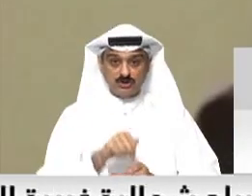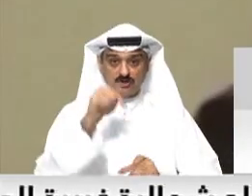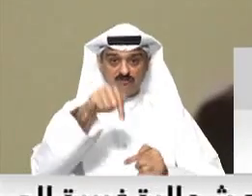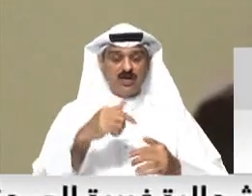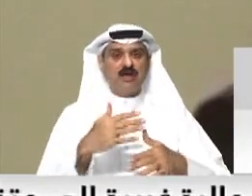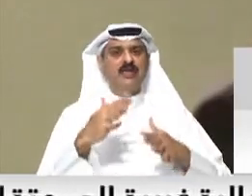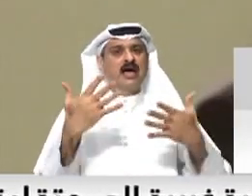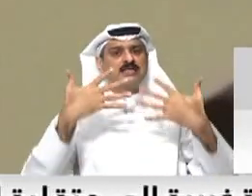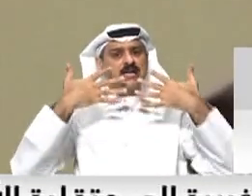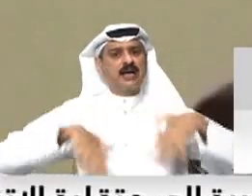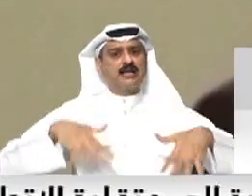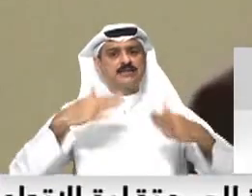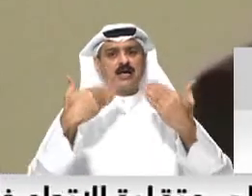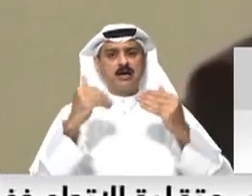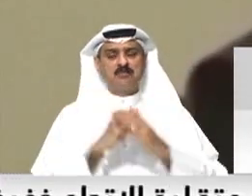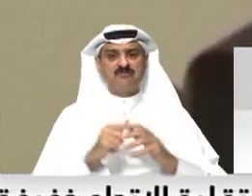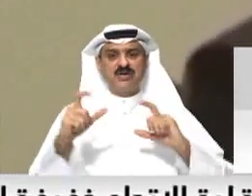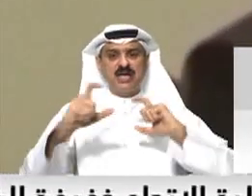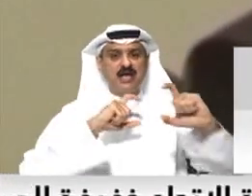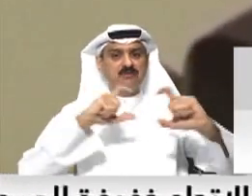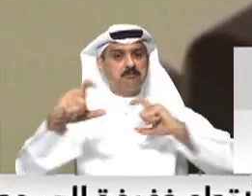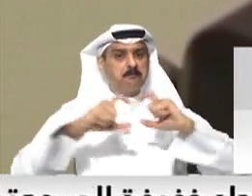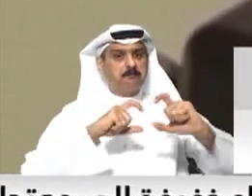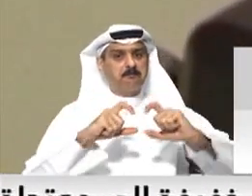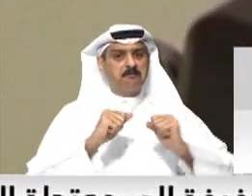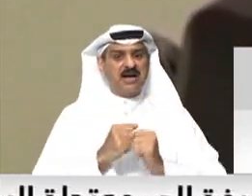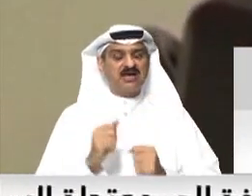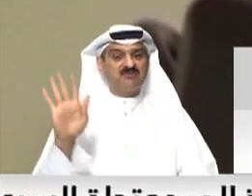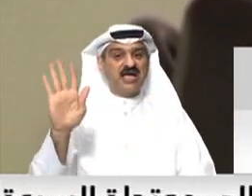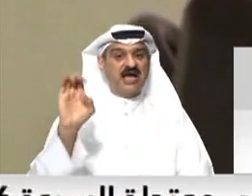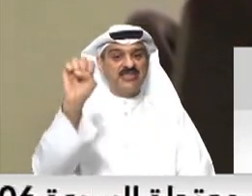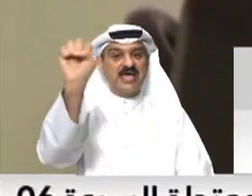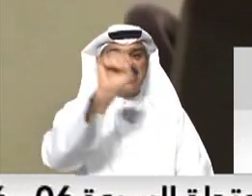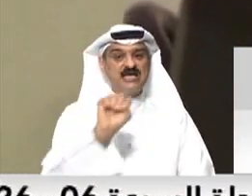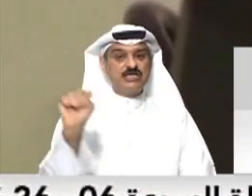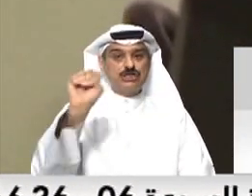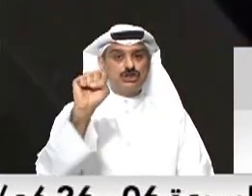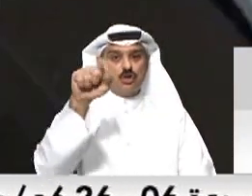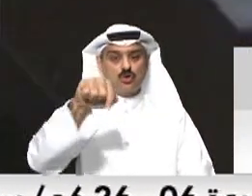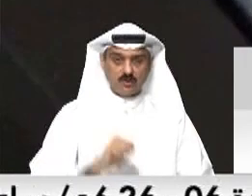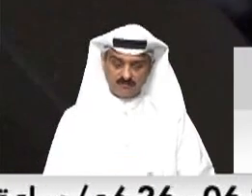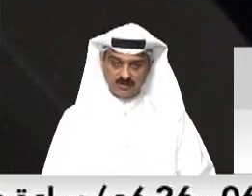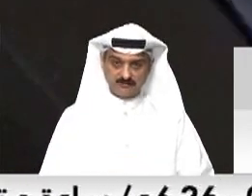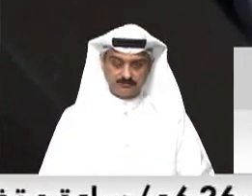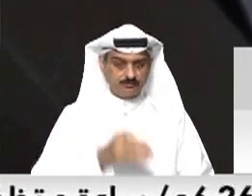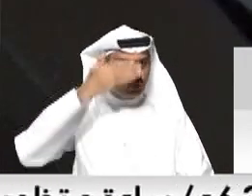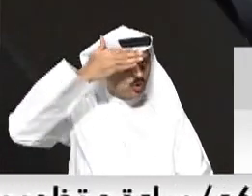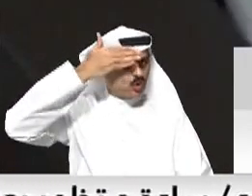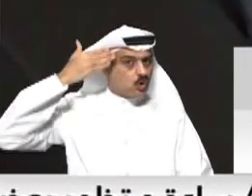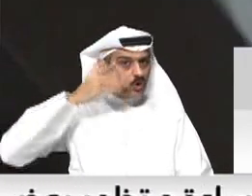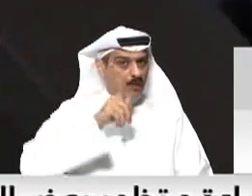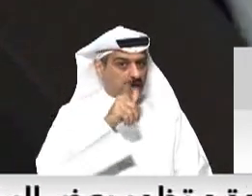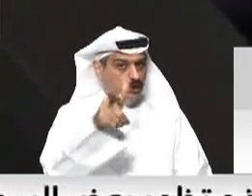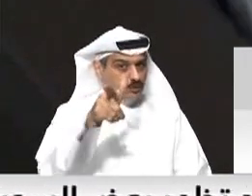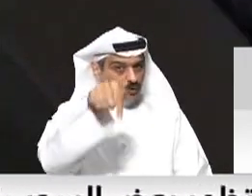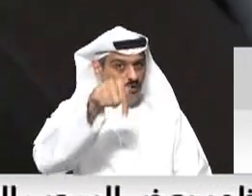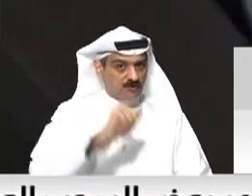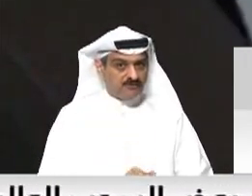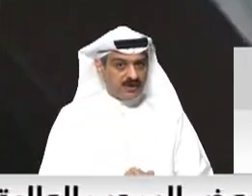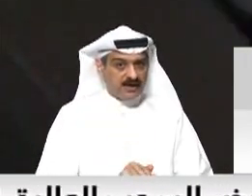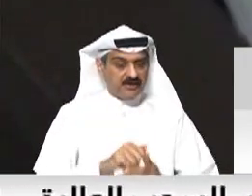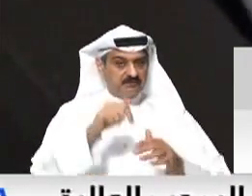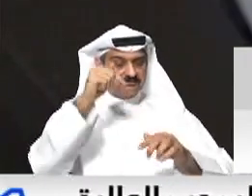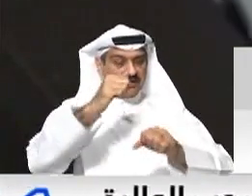انهيارها على غرار بنك سيليكون فالي وفي مذكره للعملاء رجح الخبراء الاستراتيجيون ان يكون